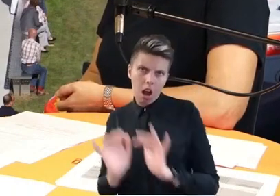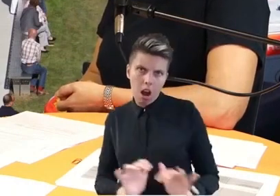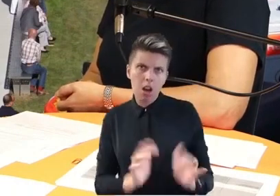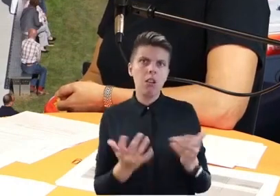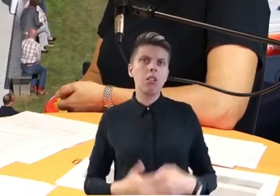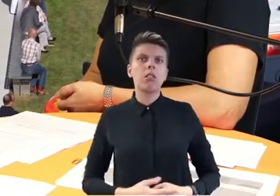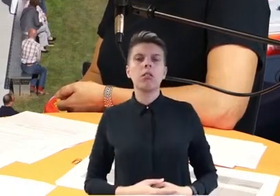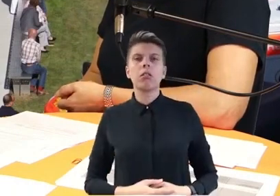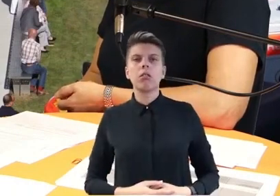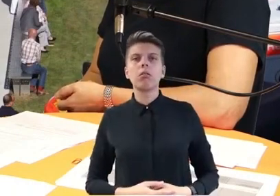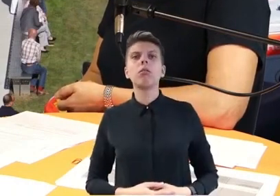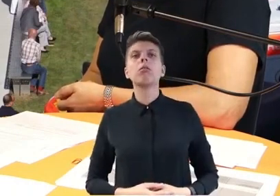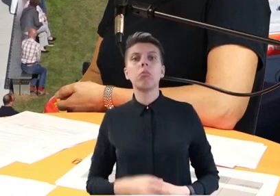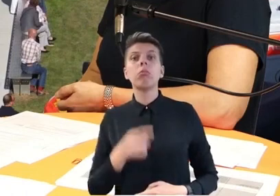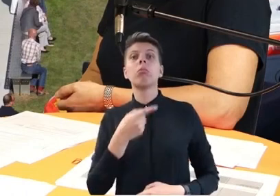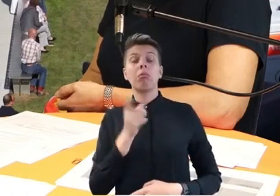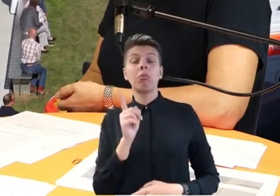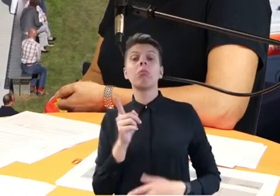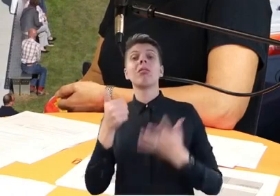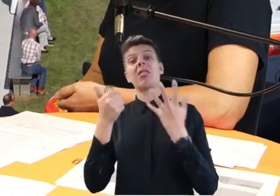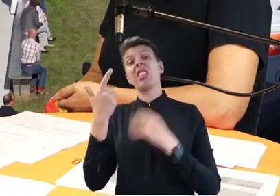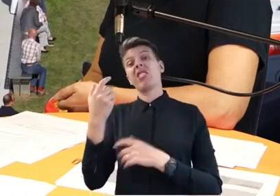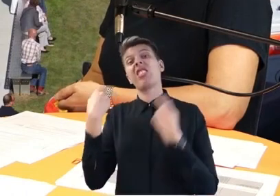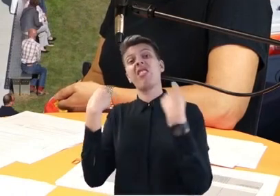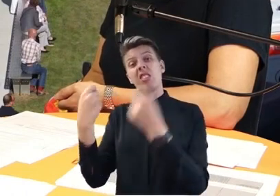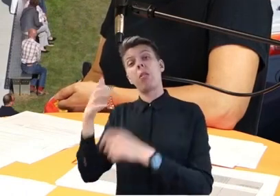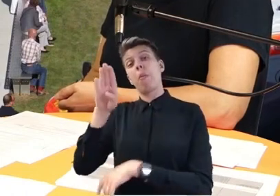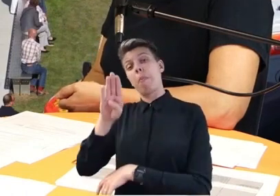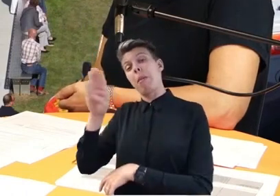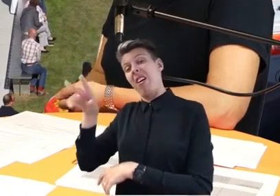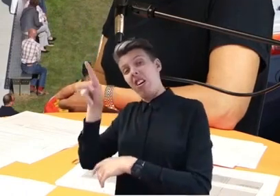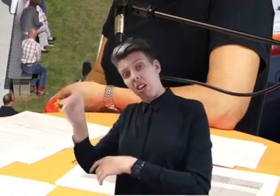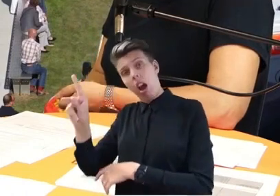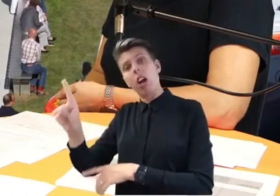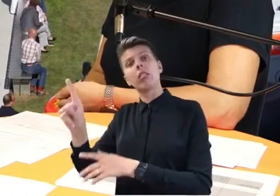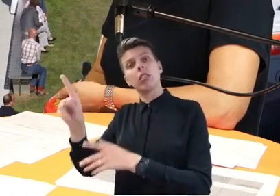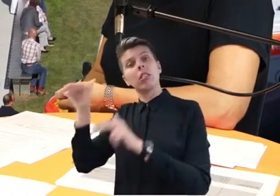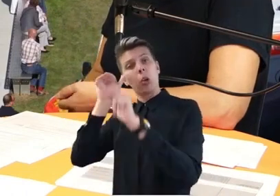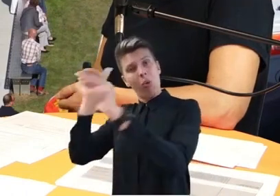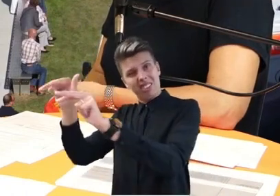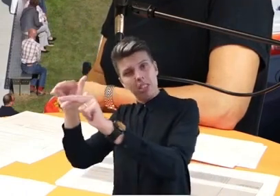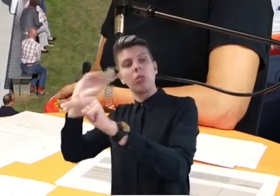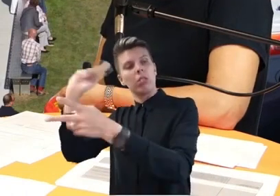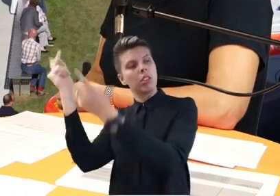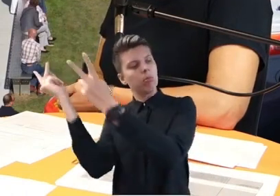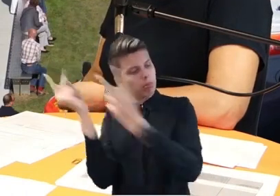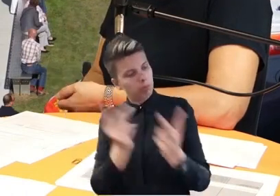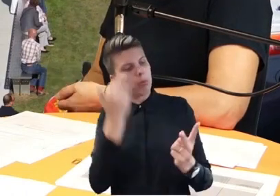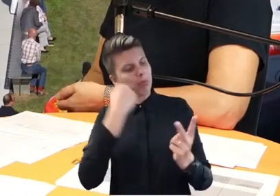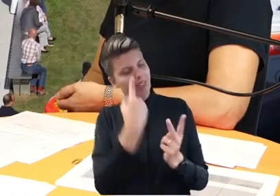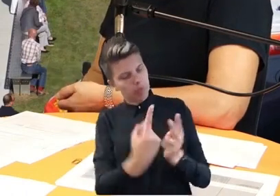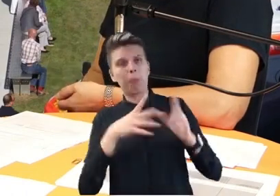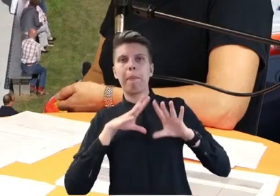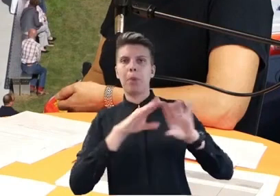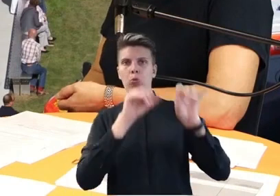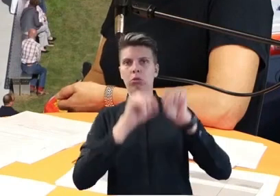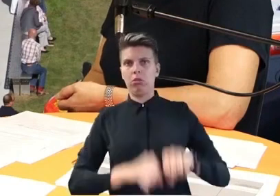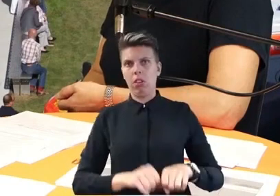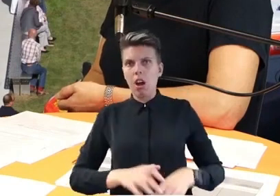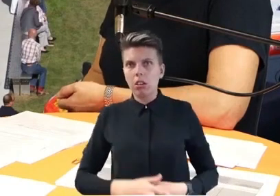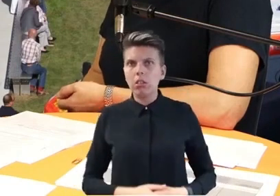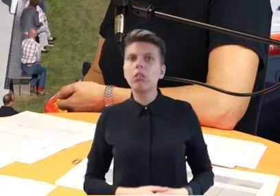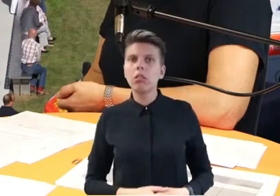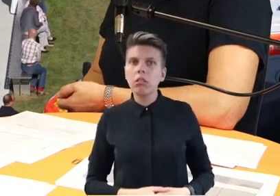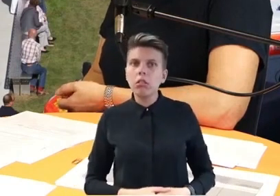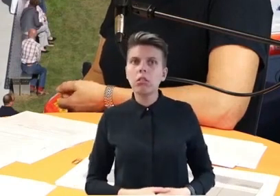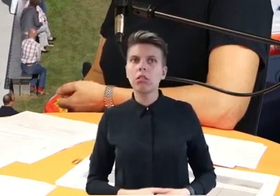die vom BBK beschafft werden und dann an die Länder übergeben werden zur Aufstellung dieser Einheiten und die dann als Einsatzverband in